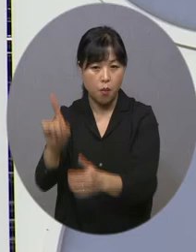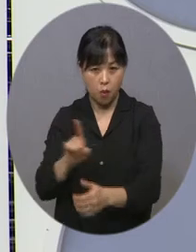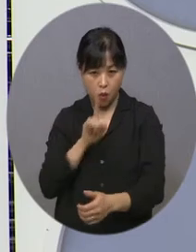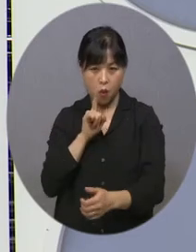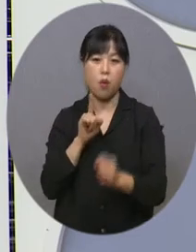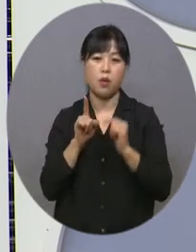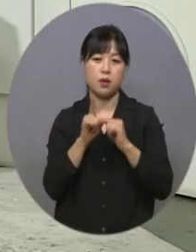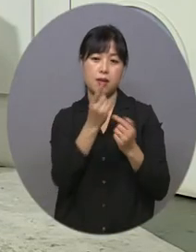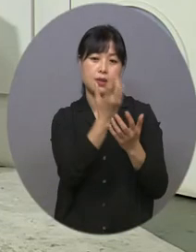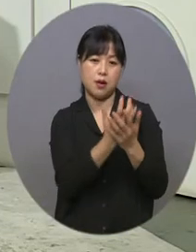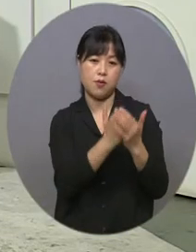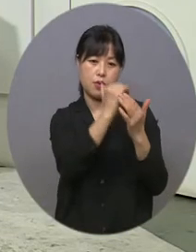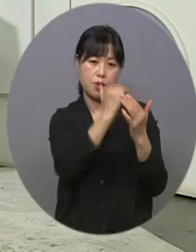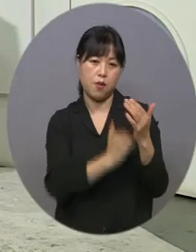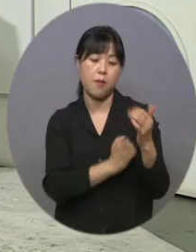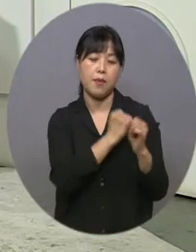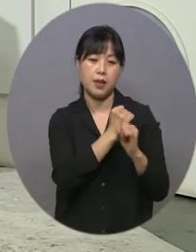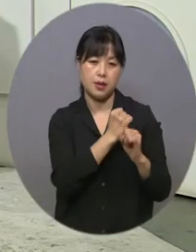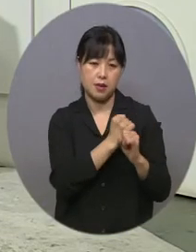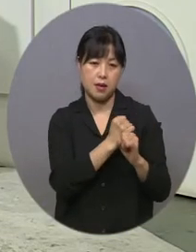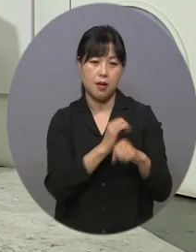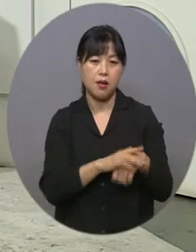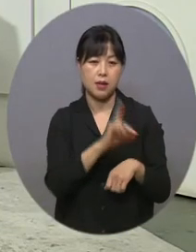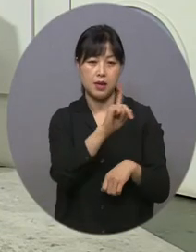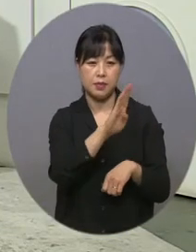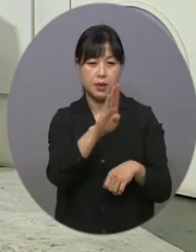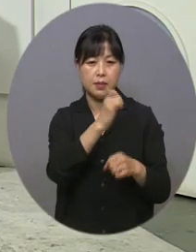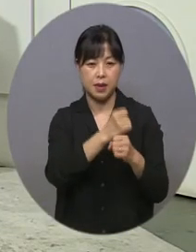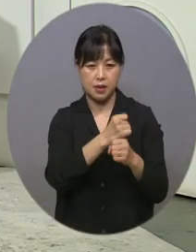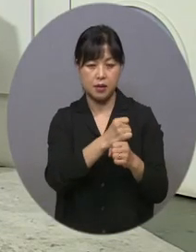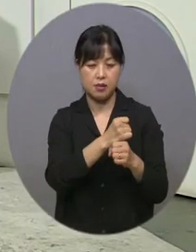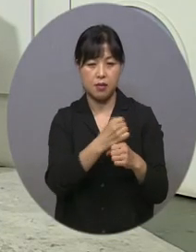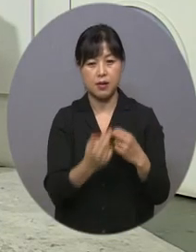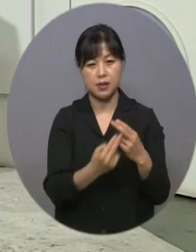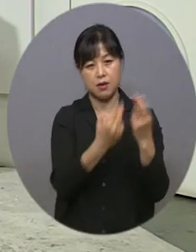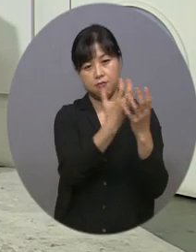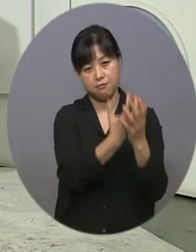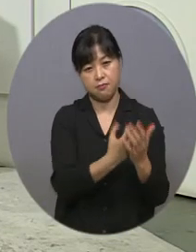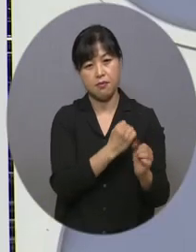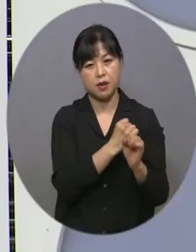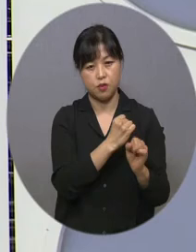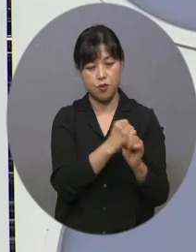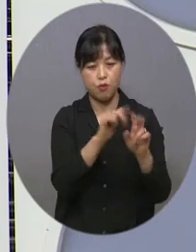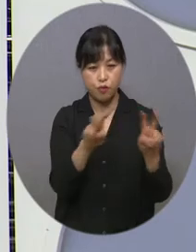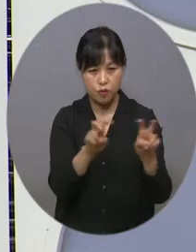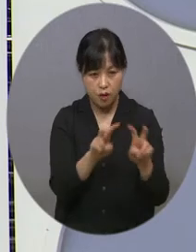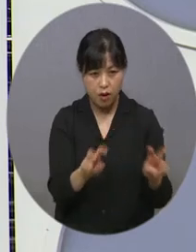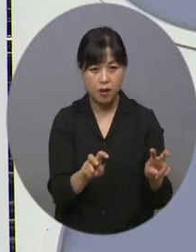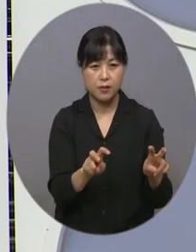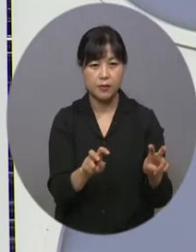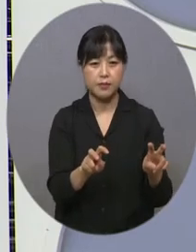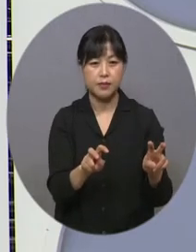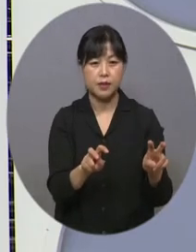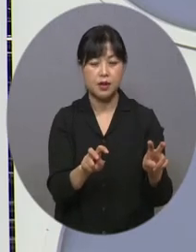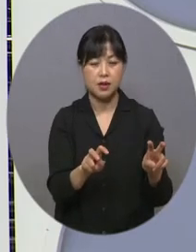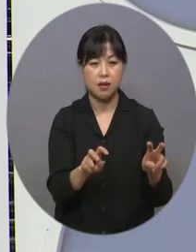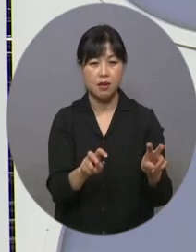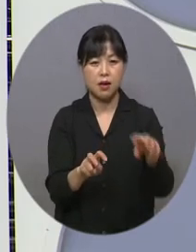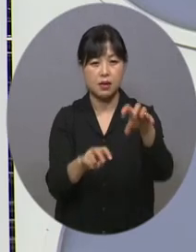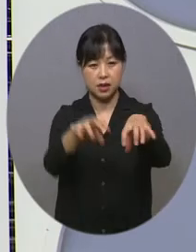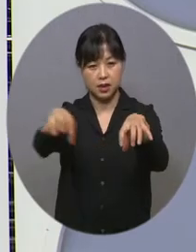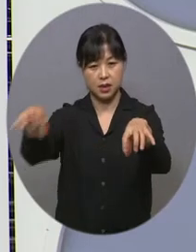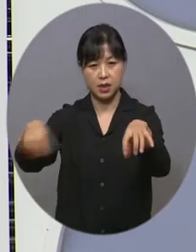받아가지고 그런 걸 자료화해서 데이터베이스에서 저희가 자료 축적을 하고 분석을 해서 이제 각 그